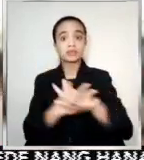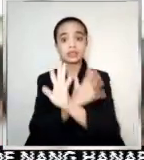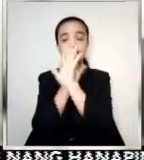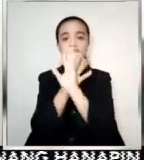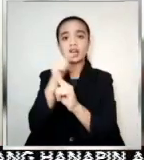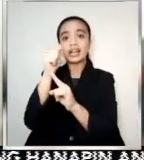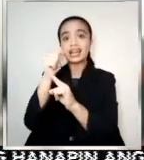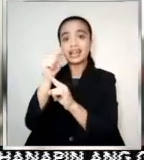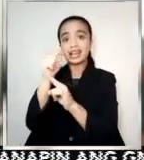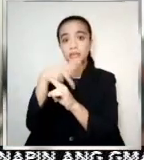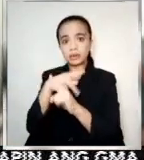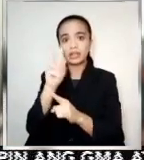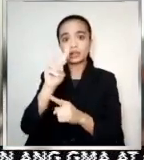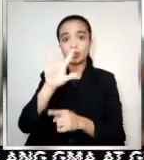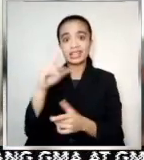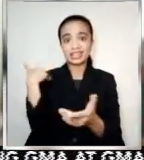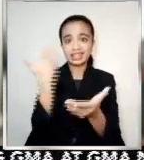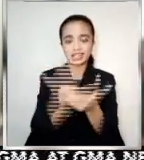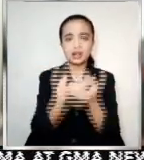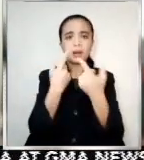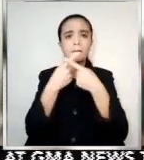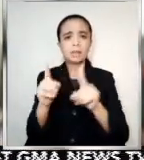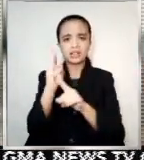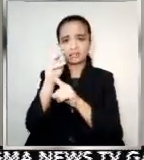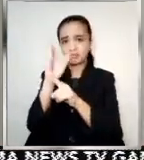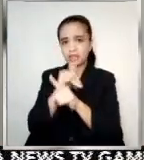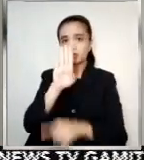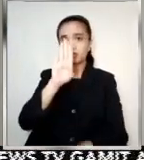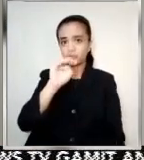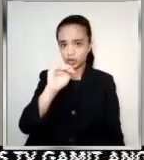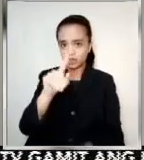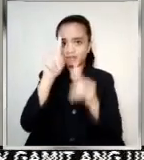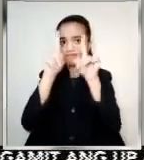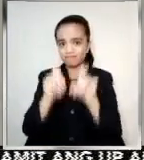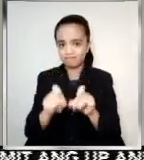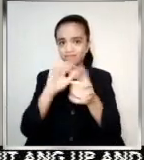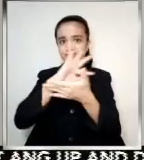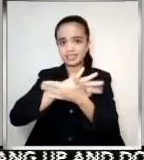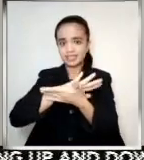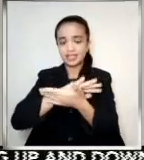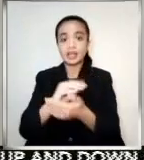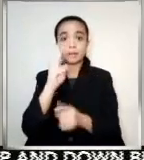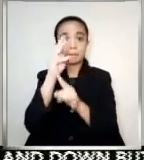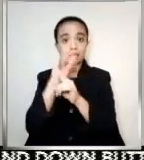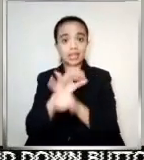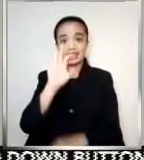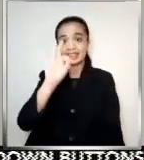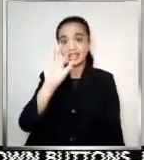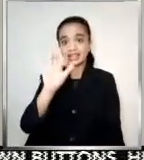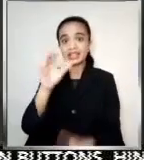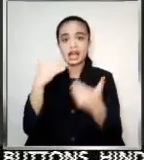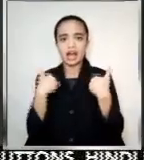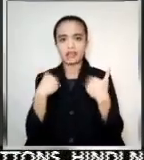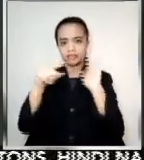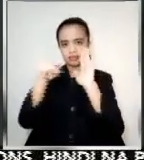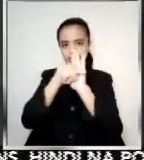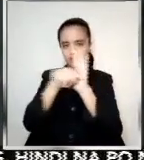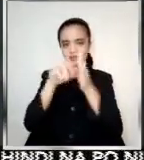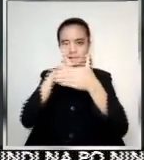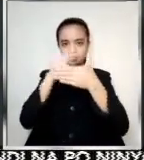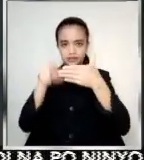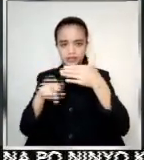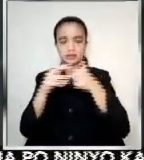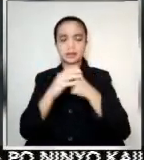bansa pero May 14 lang sumailalim sa PCR testing at noong May 19 lumabas ang negative result.